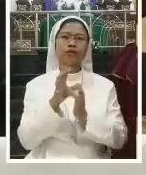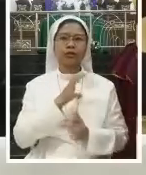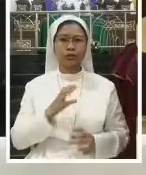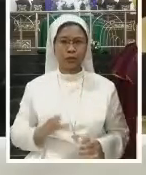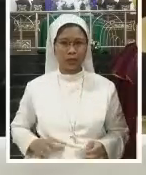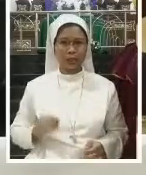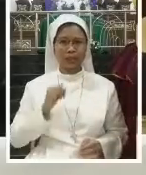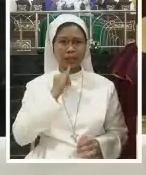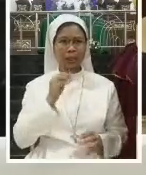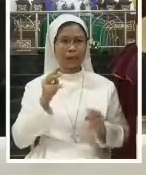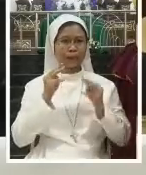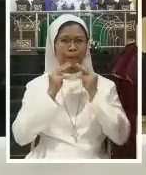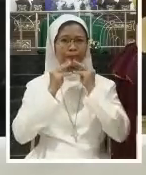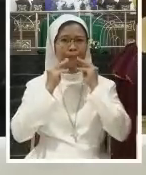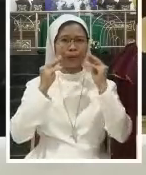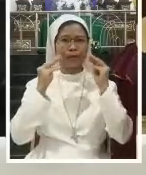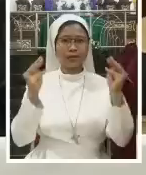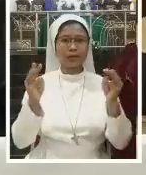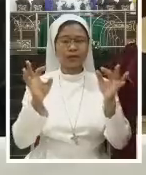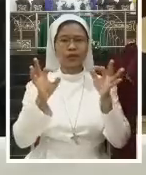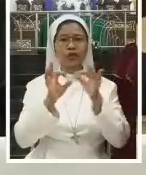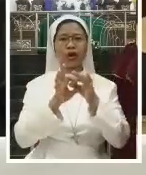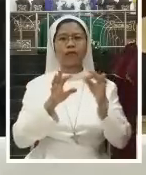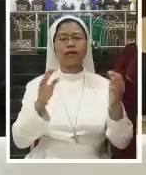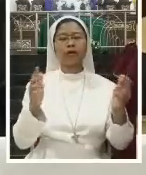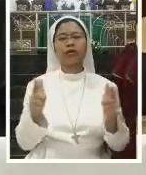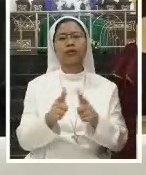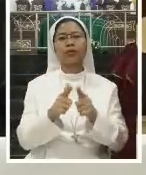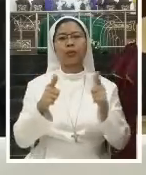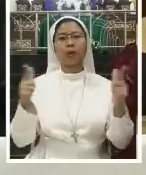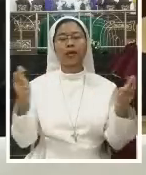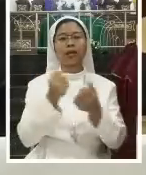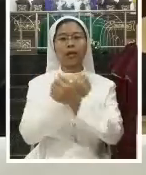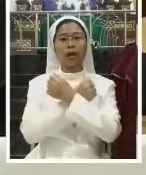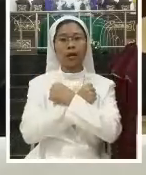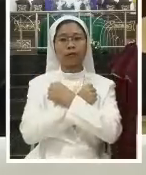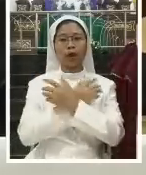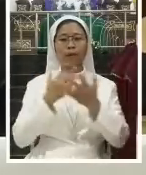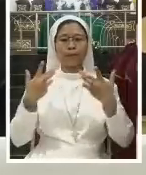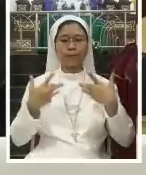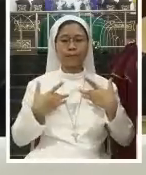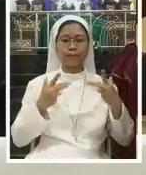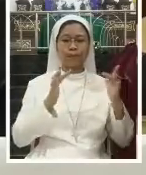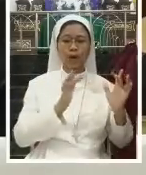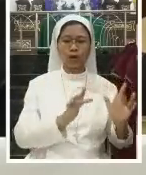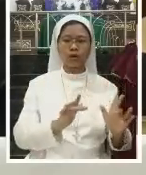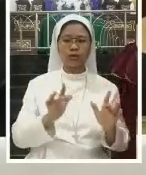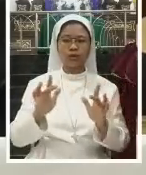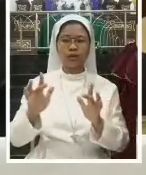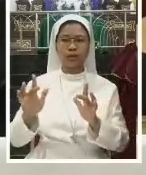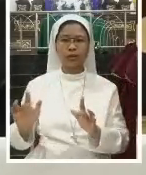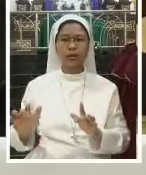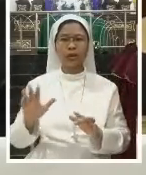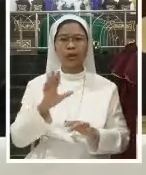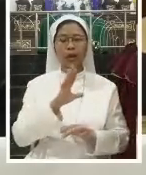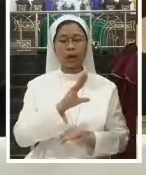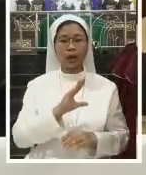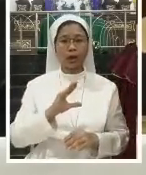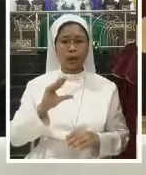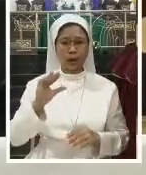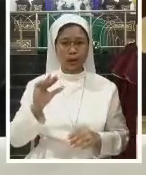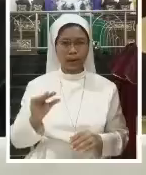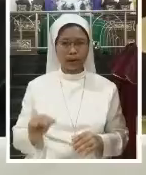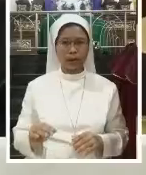mensahe kang dakulang pagkamuot, pagkaherak, siring man pagtaosa sa to,